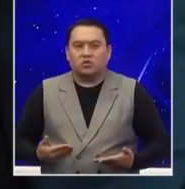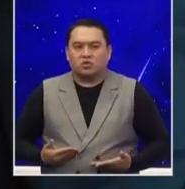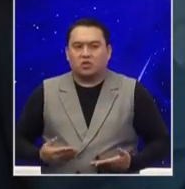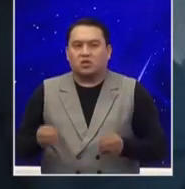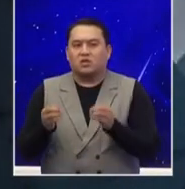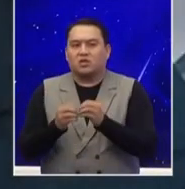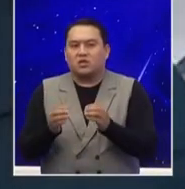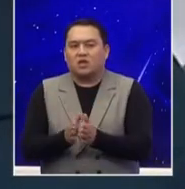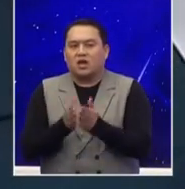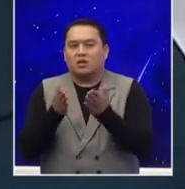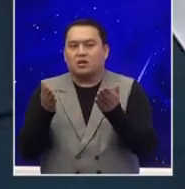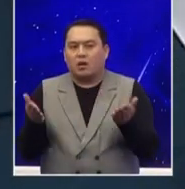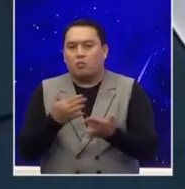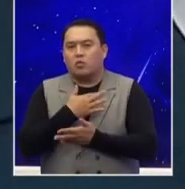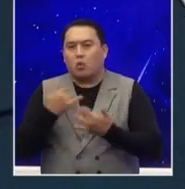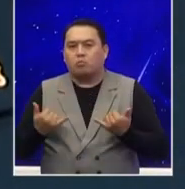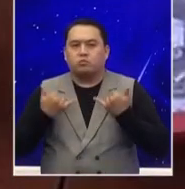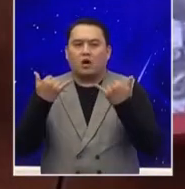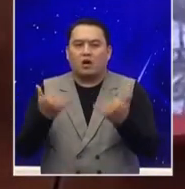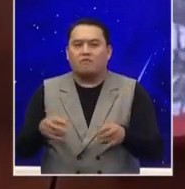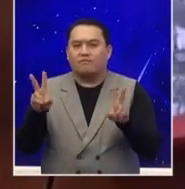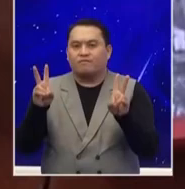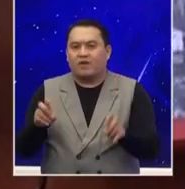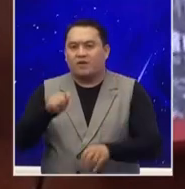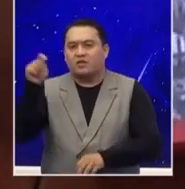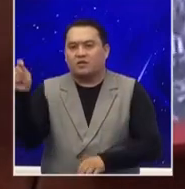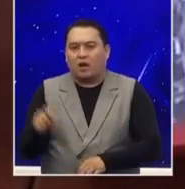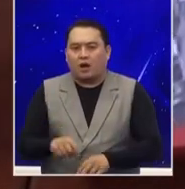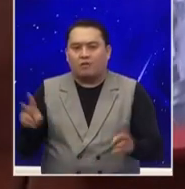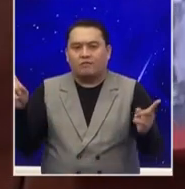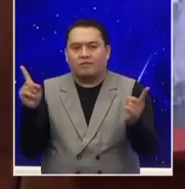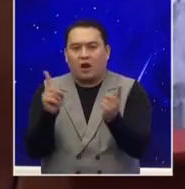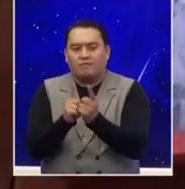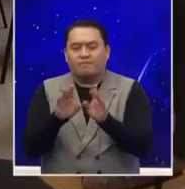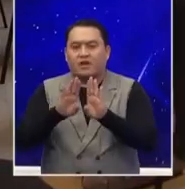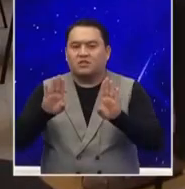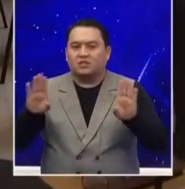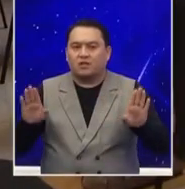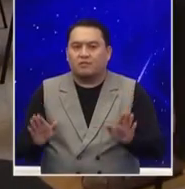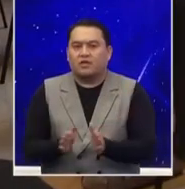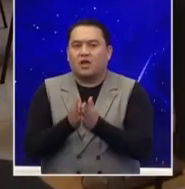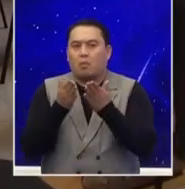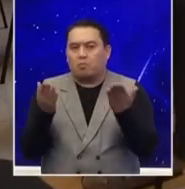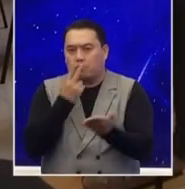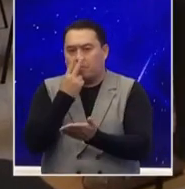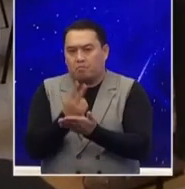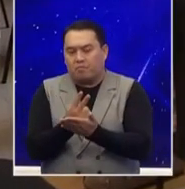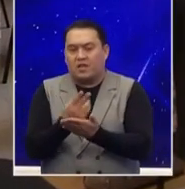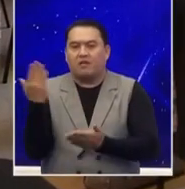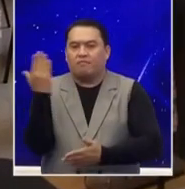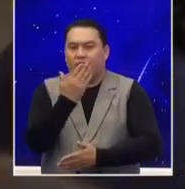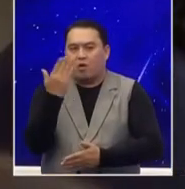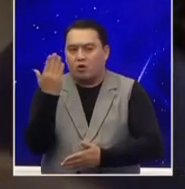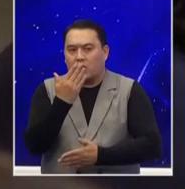более десятка книг многие из них посвящены военной тематики в рамках встреча состоялась выставка его сборников показан документальный фильм а